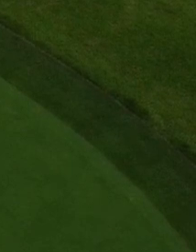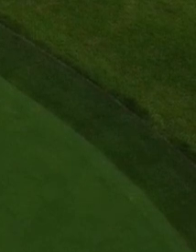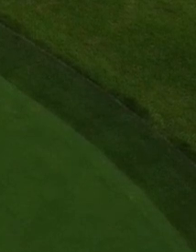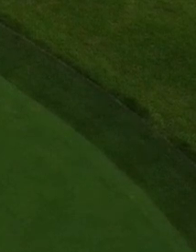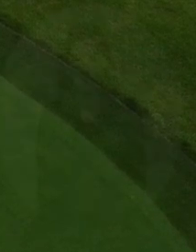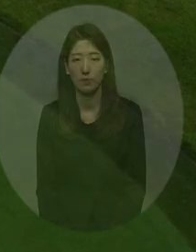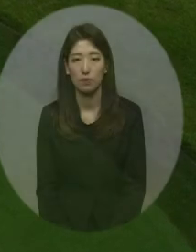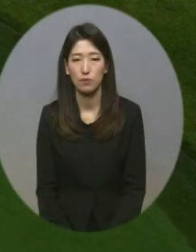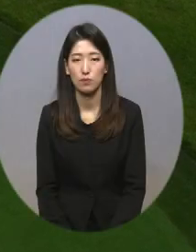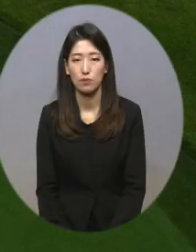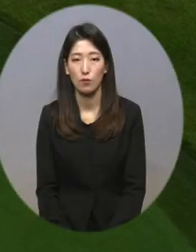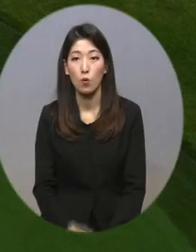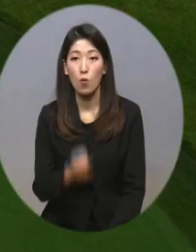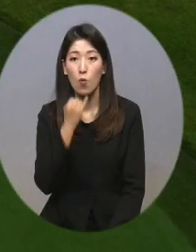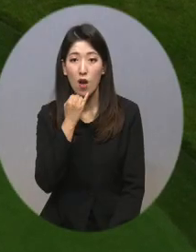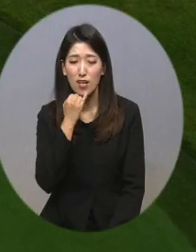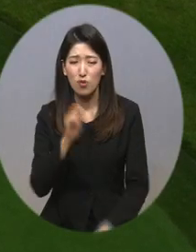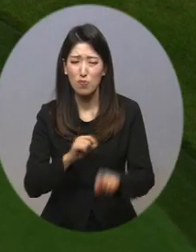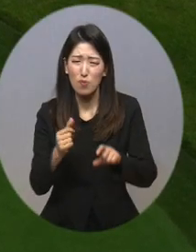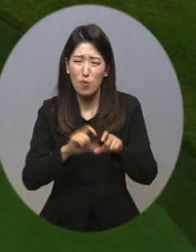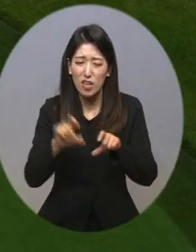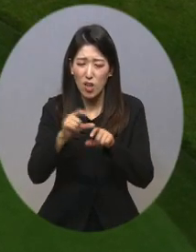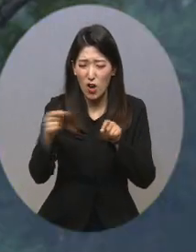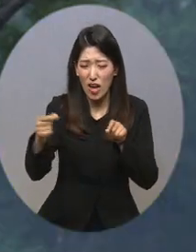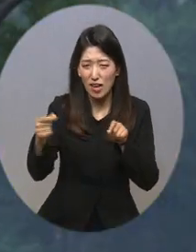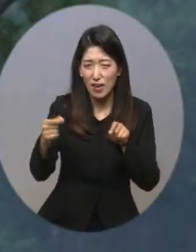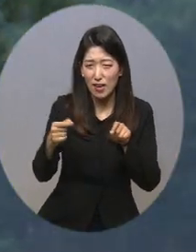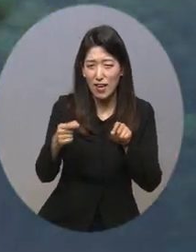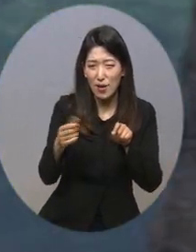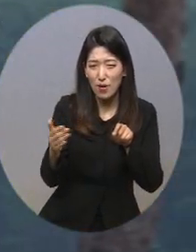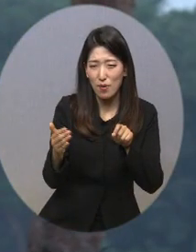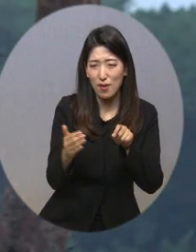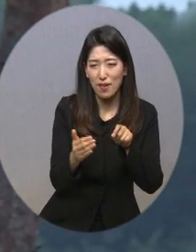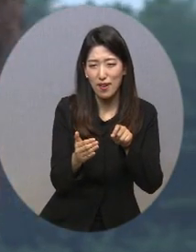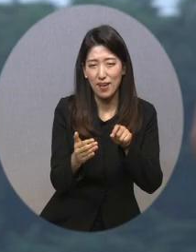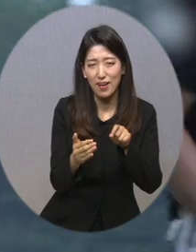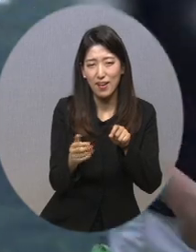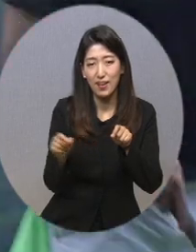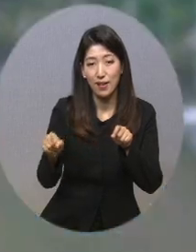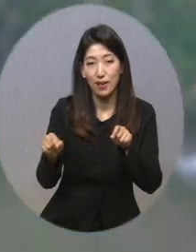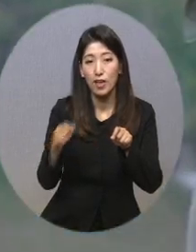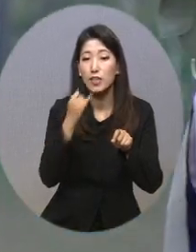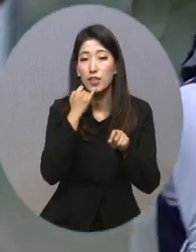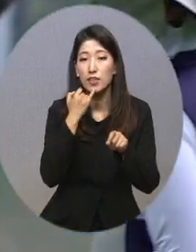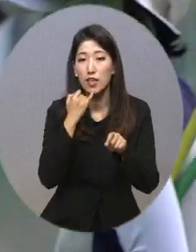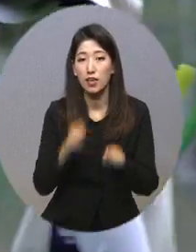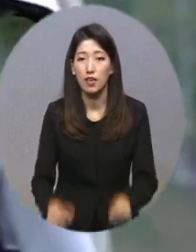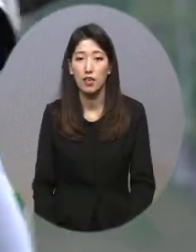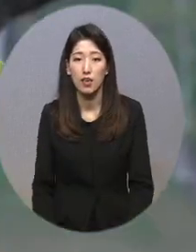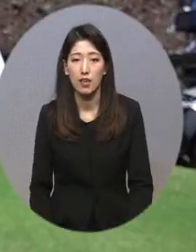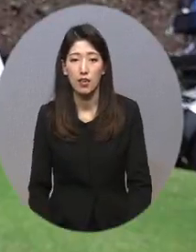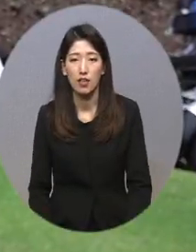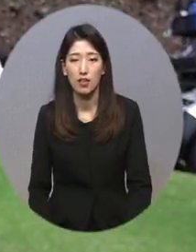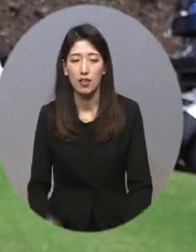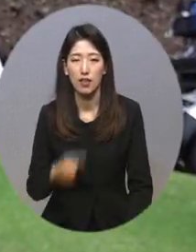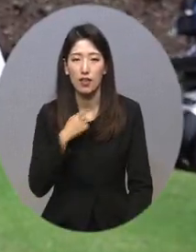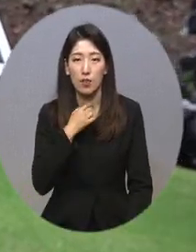잘했어. 더 와! 잘했어. 어쩔 수 없어. 여기에 왜냐면은 이거 퍼터로 칠 때 여기가 길어서 목소리 살짝 갈라졌다.